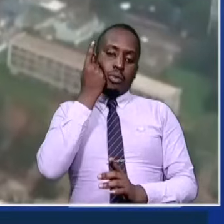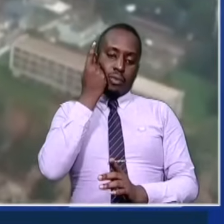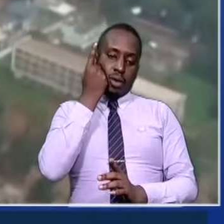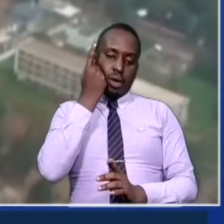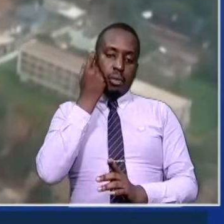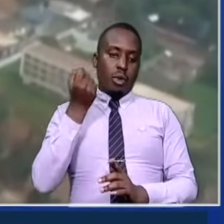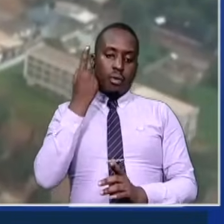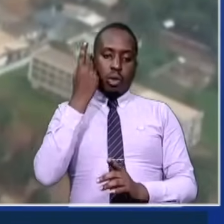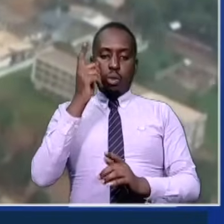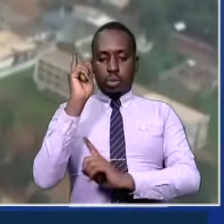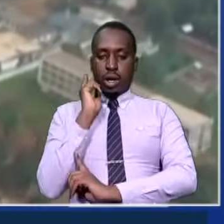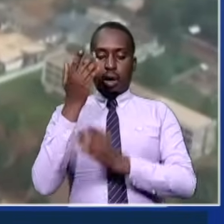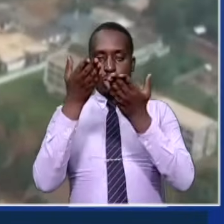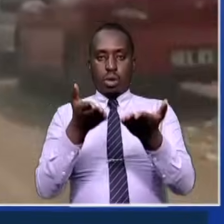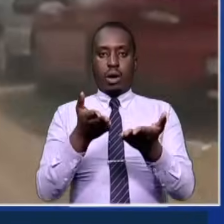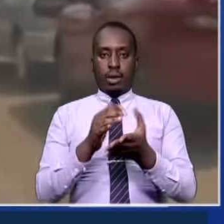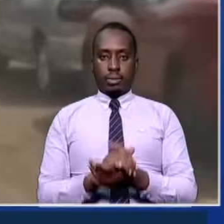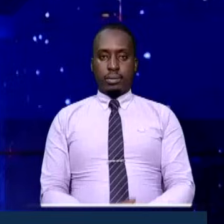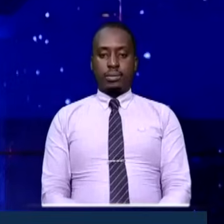babyumva ku mutekano hari